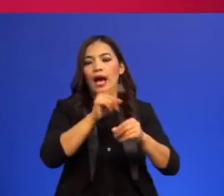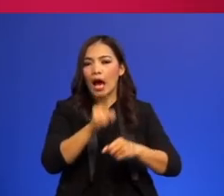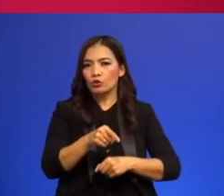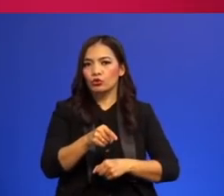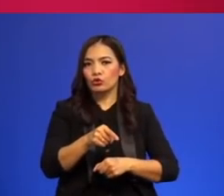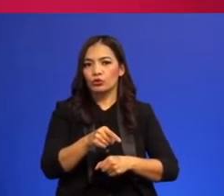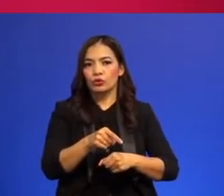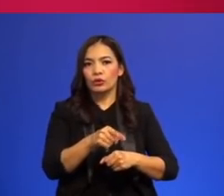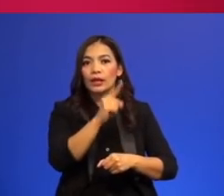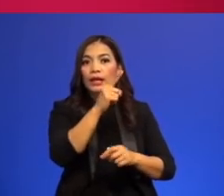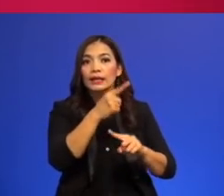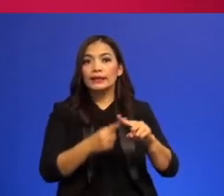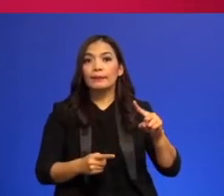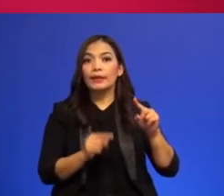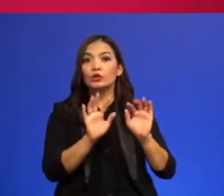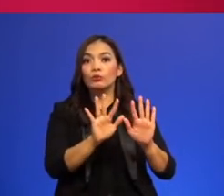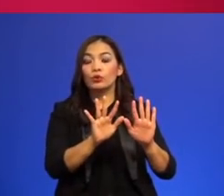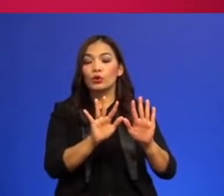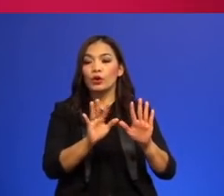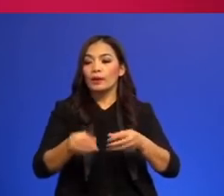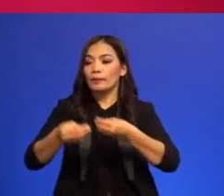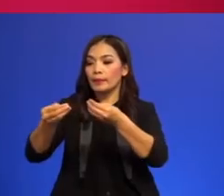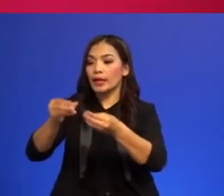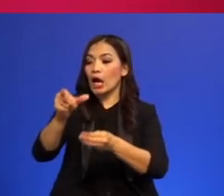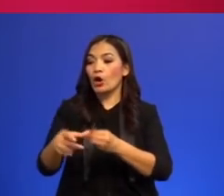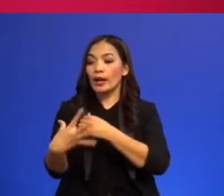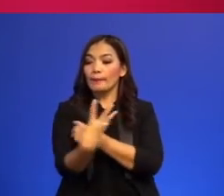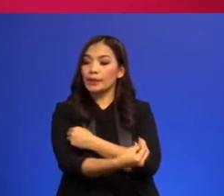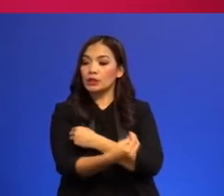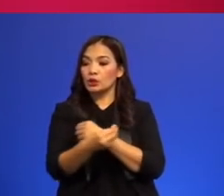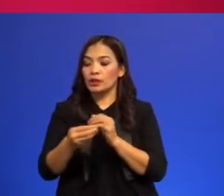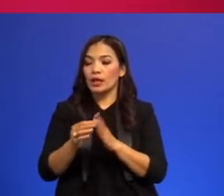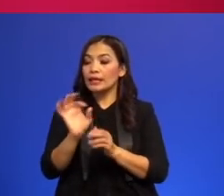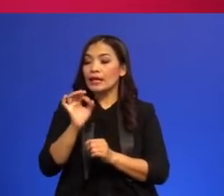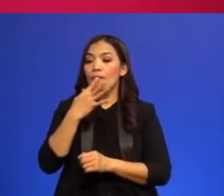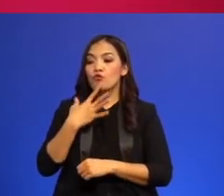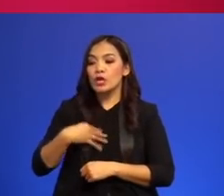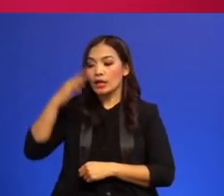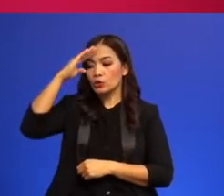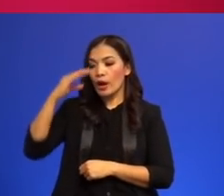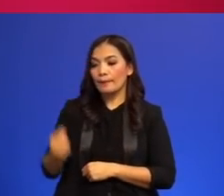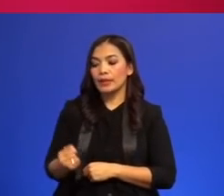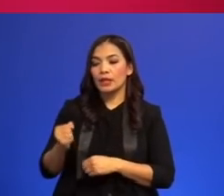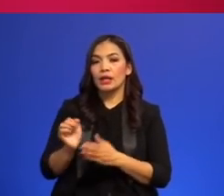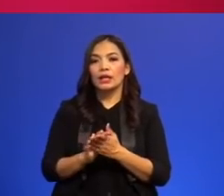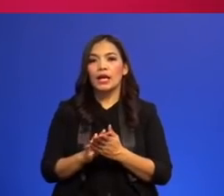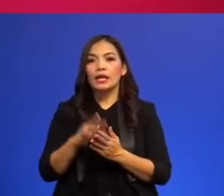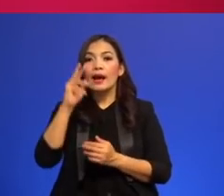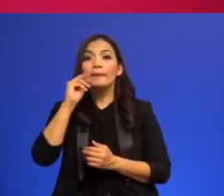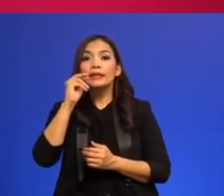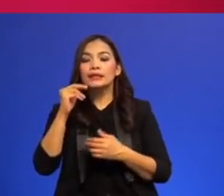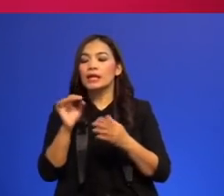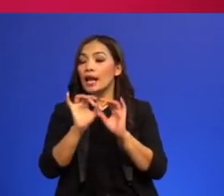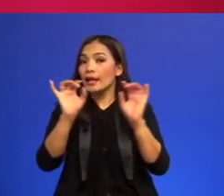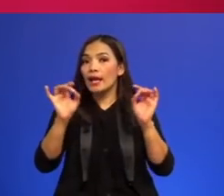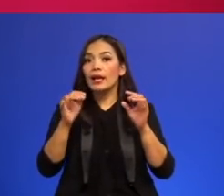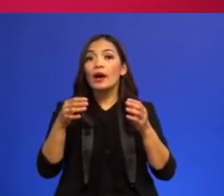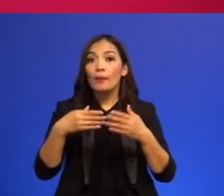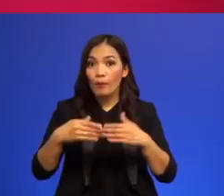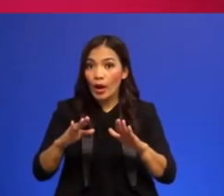Boleh enggak perpuluhan saya kasih orang miskin, janda, yatim piatu, misi? Ya ampun